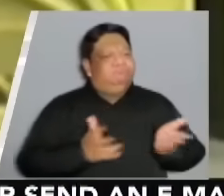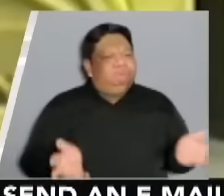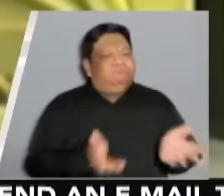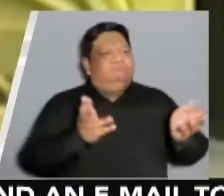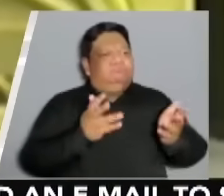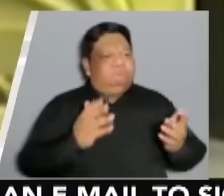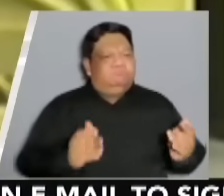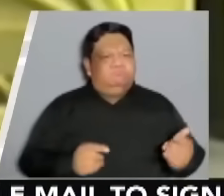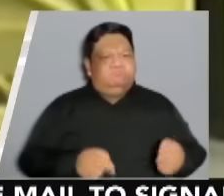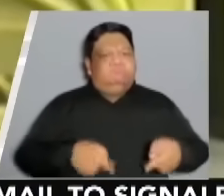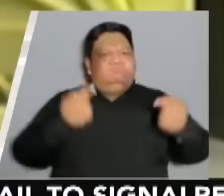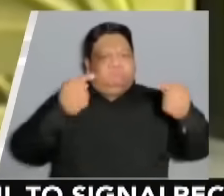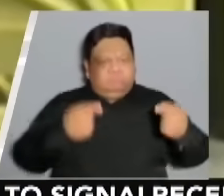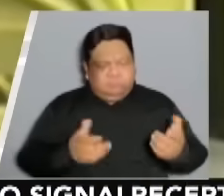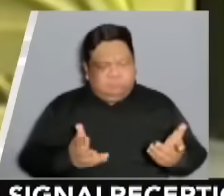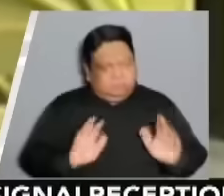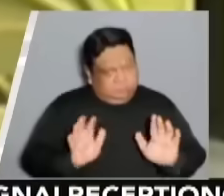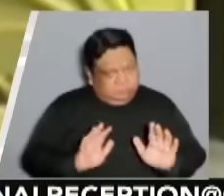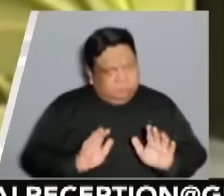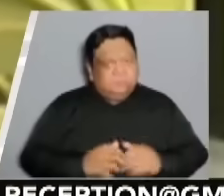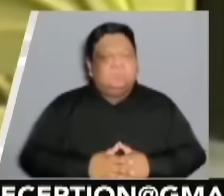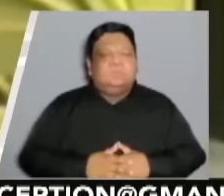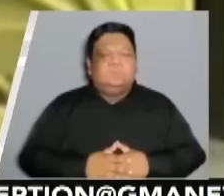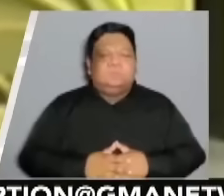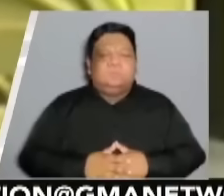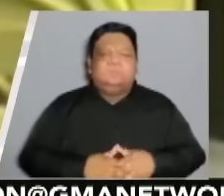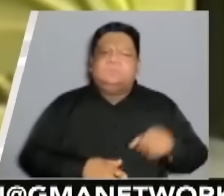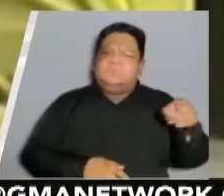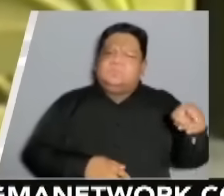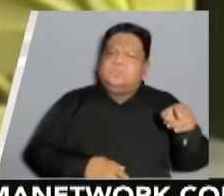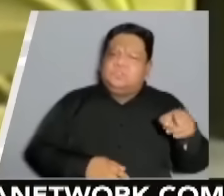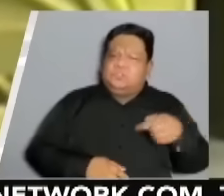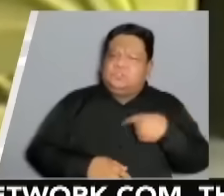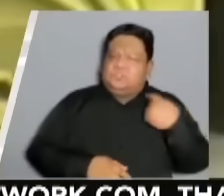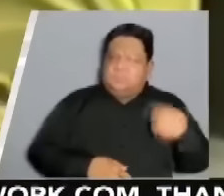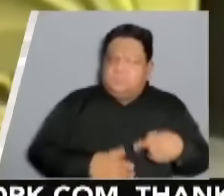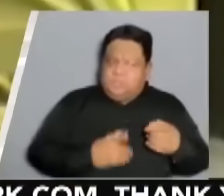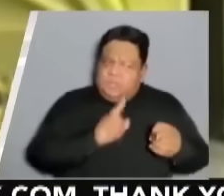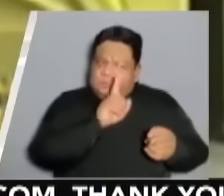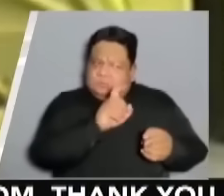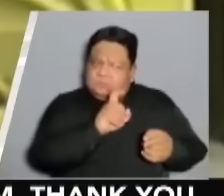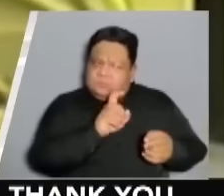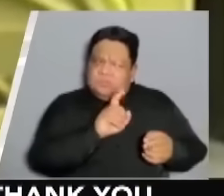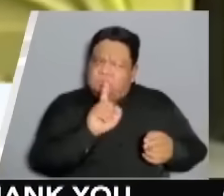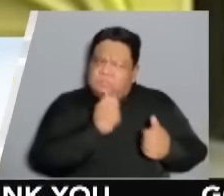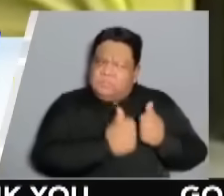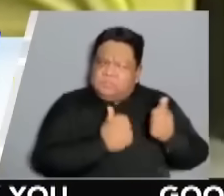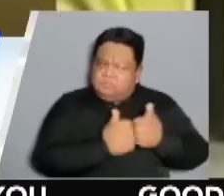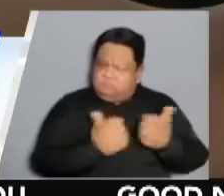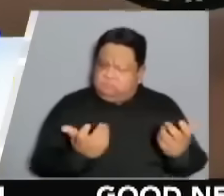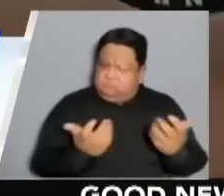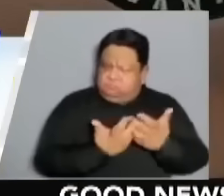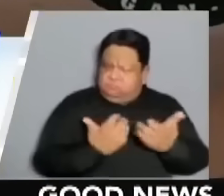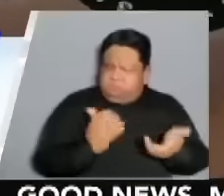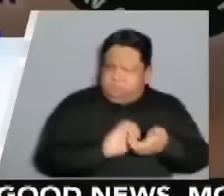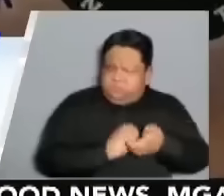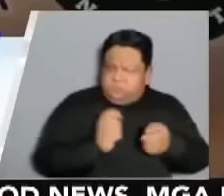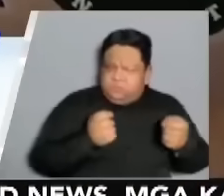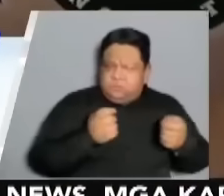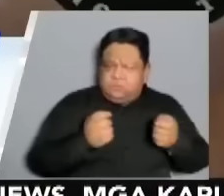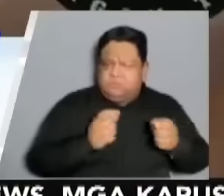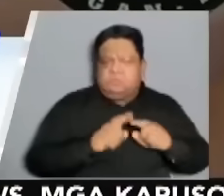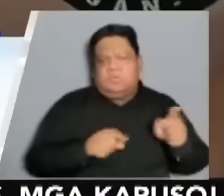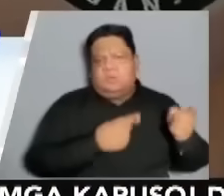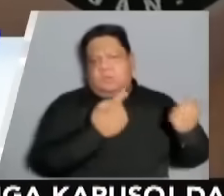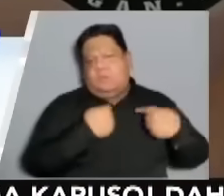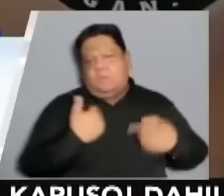sa Chinese Embassy kung anong ibig sabihin nito sa magkatuwang na pamamahala sa sitwasyon pero wala pa silang tugon. Para sa maritime law